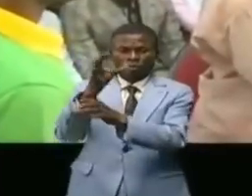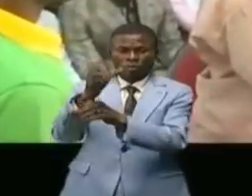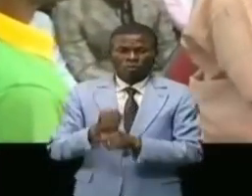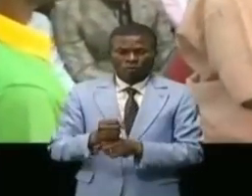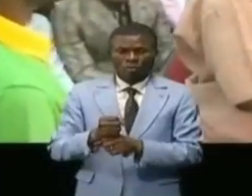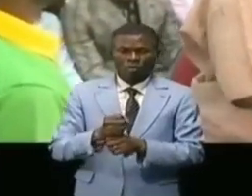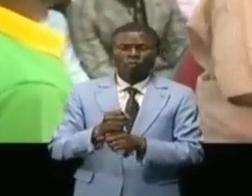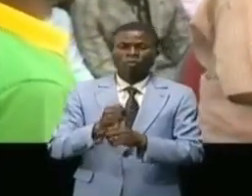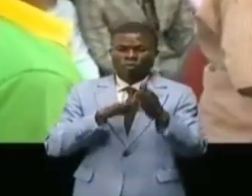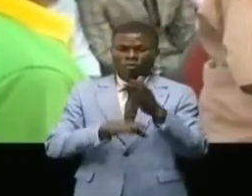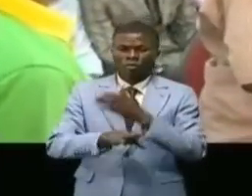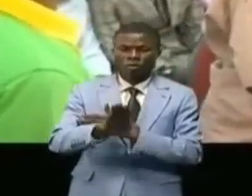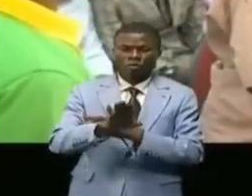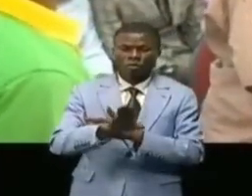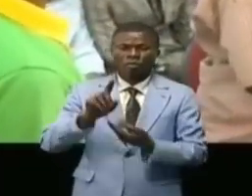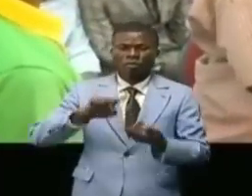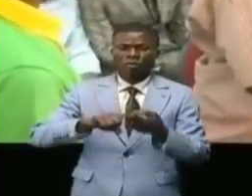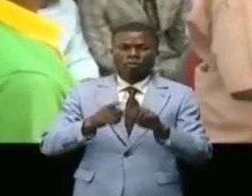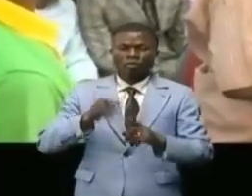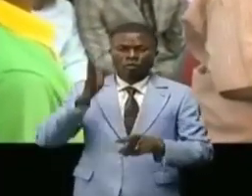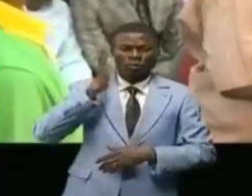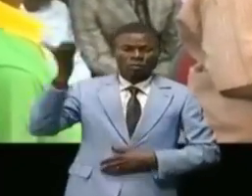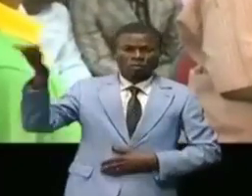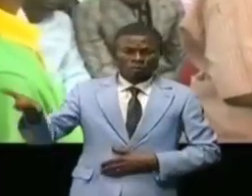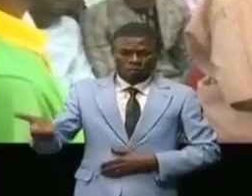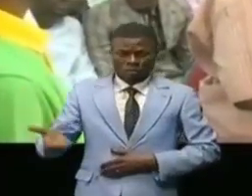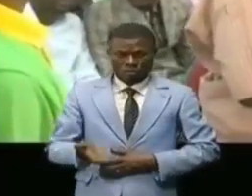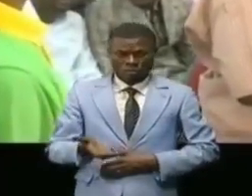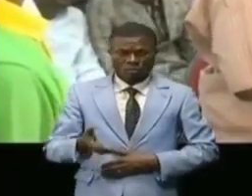l'adhésion symbolique du camarade bienvenue